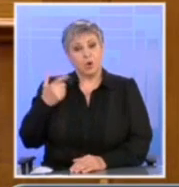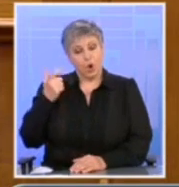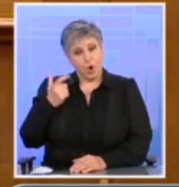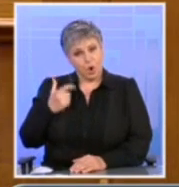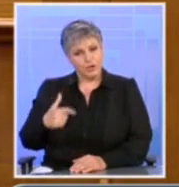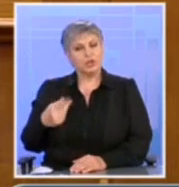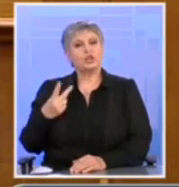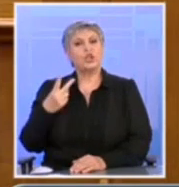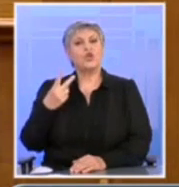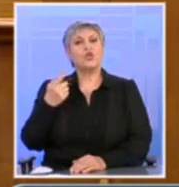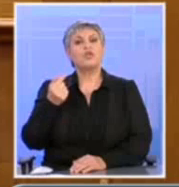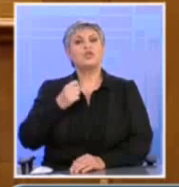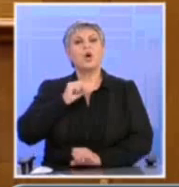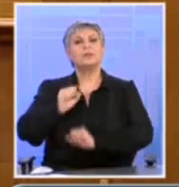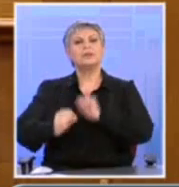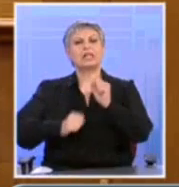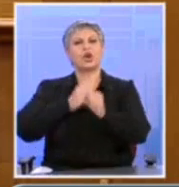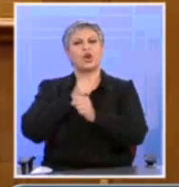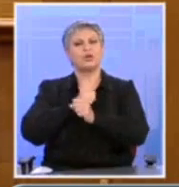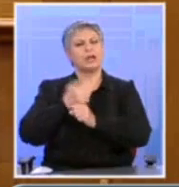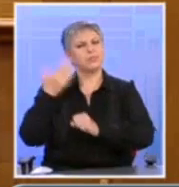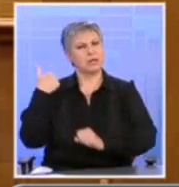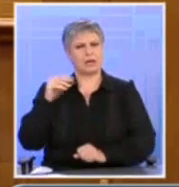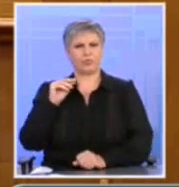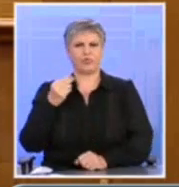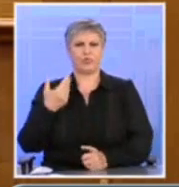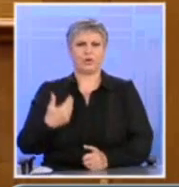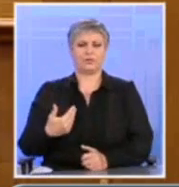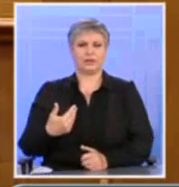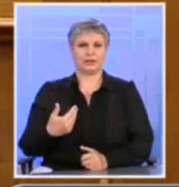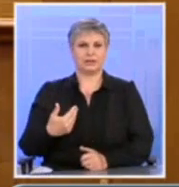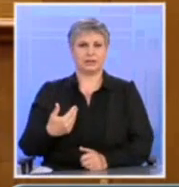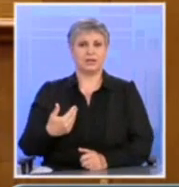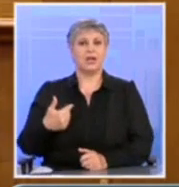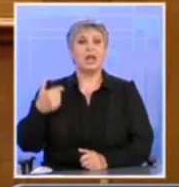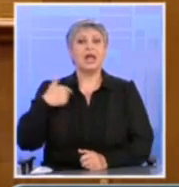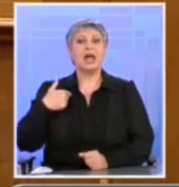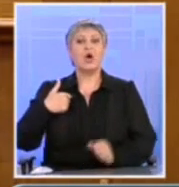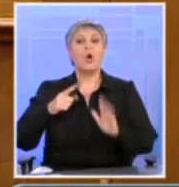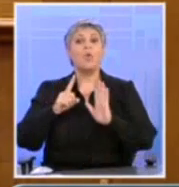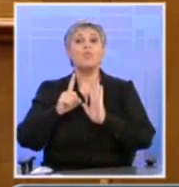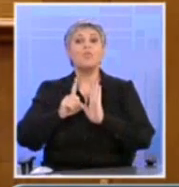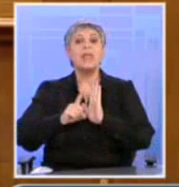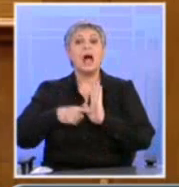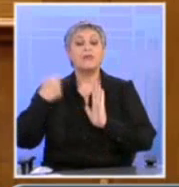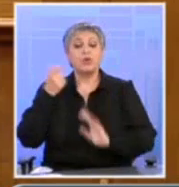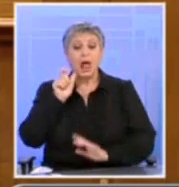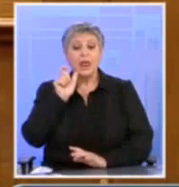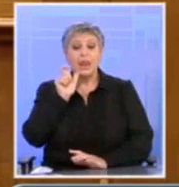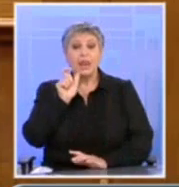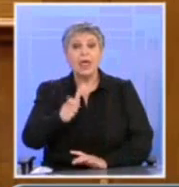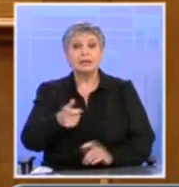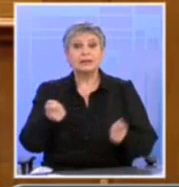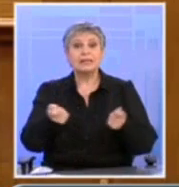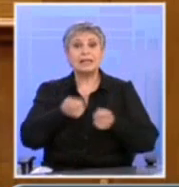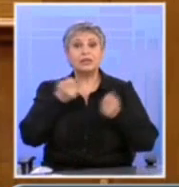Βουλή πριν ως αντιπολίτευση, αν βρείτε μια φορά που είπα τη λέξη πραξικόπημα. Αν τη βρείτε μια